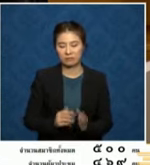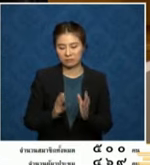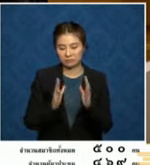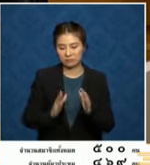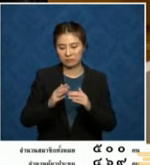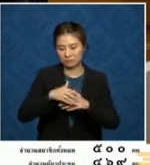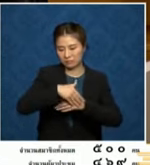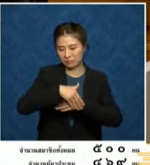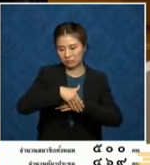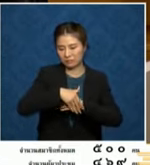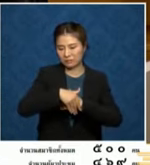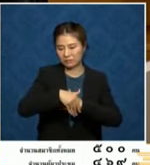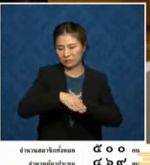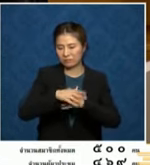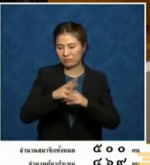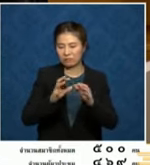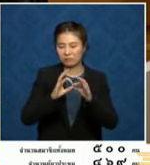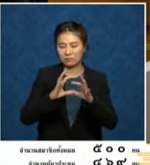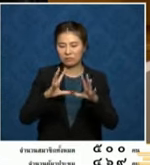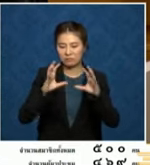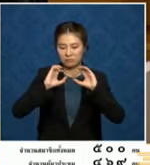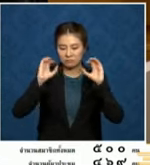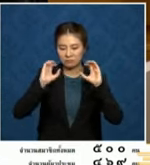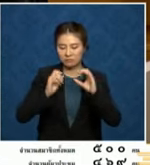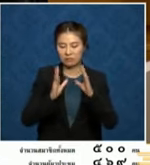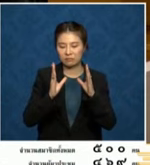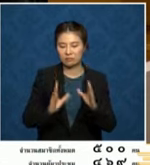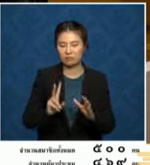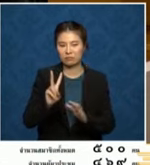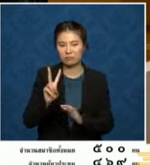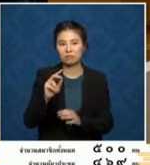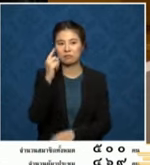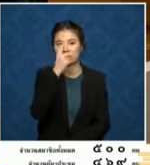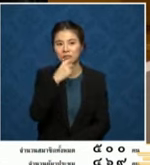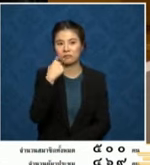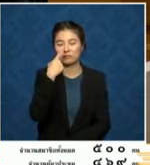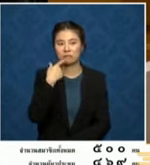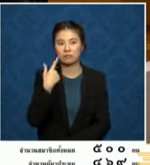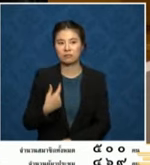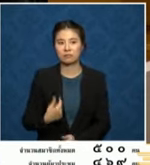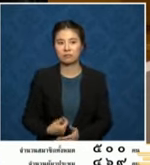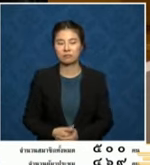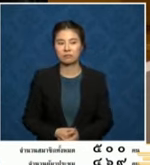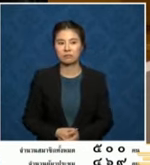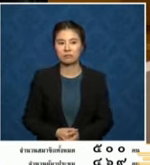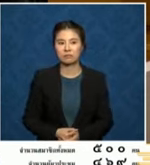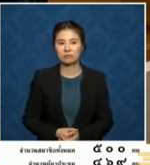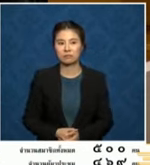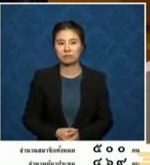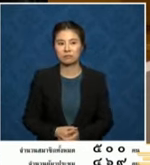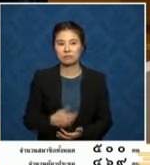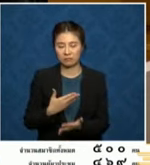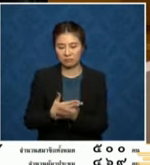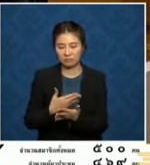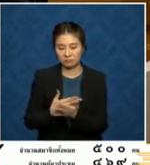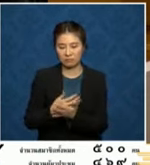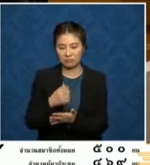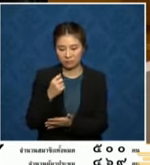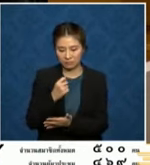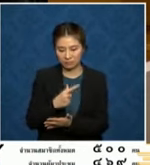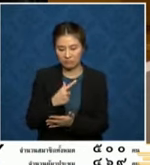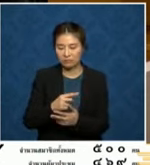คนก็มีการชี้แจงออกมาว่า2คนนั้นเนี่ยนะครับจ่ายคืน